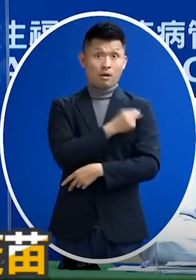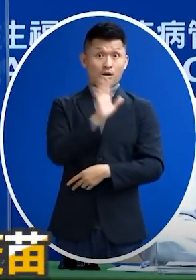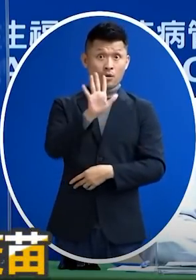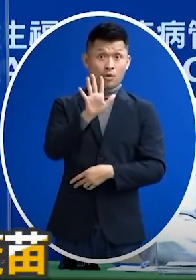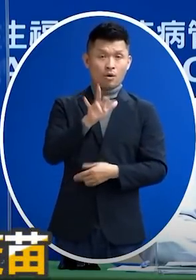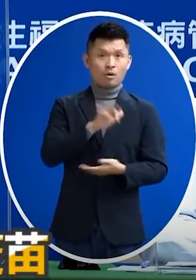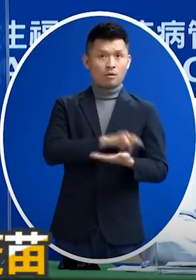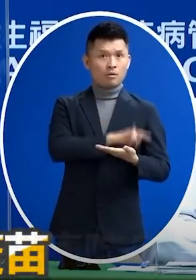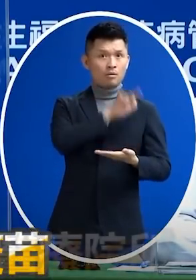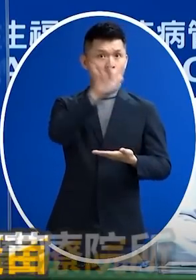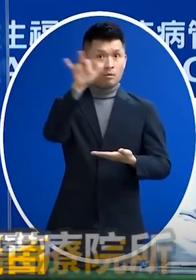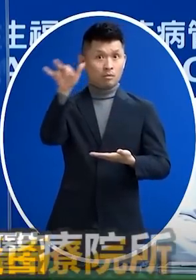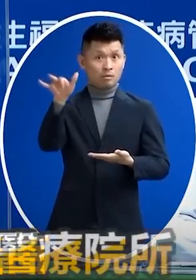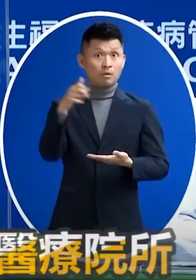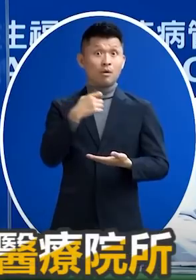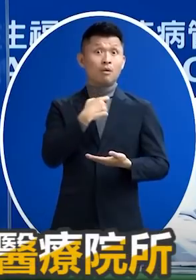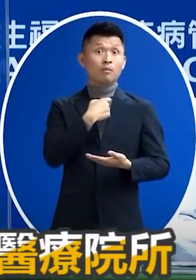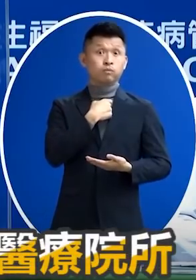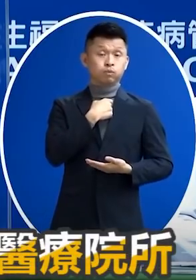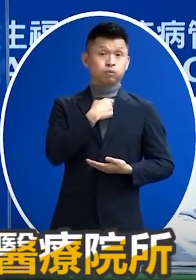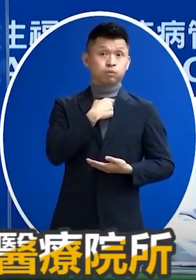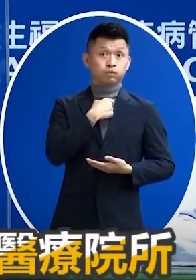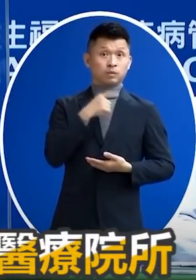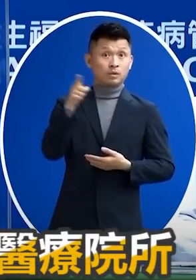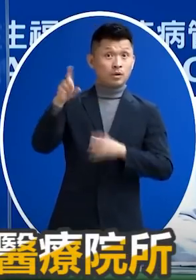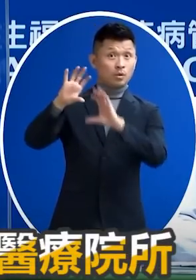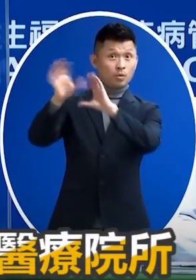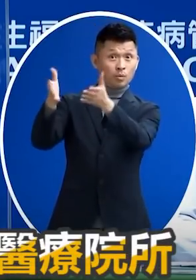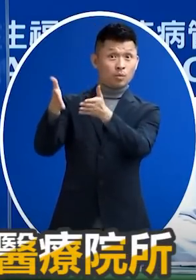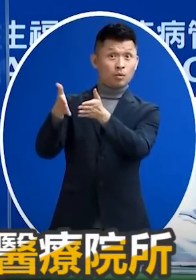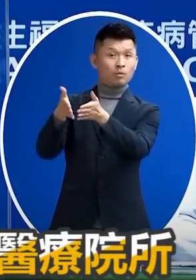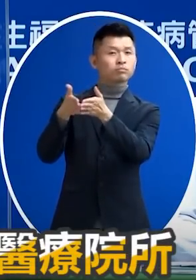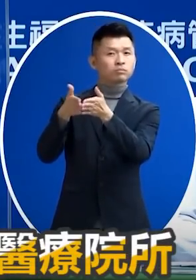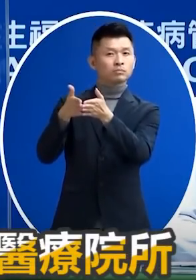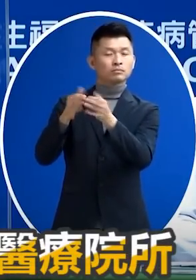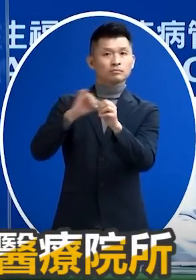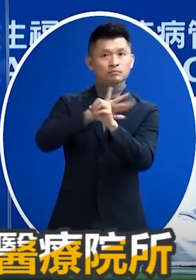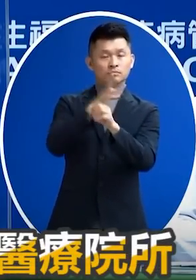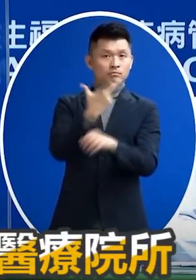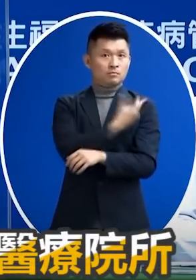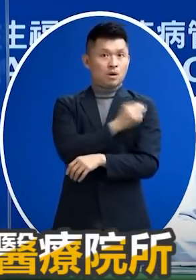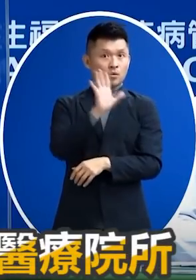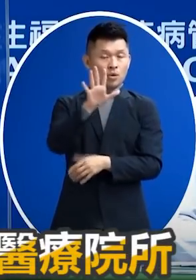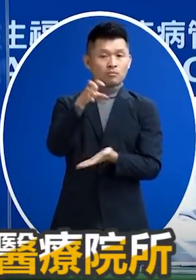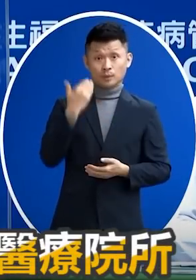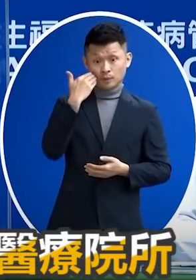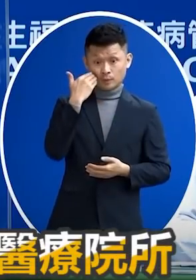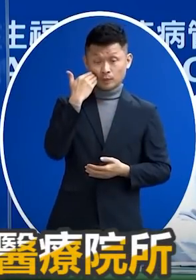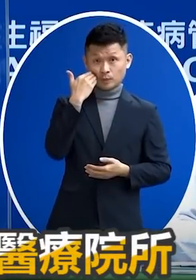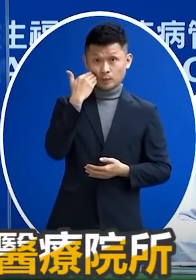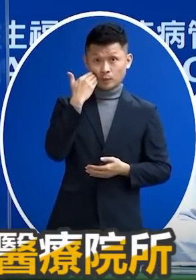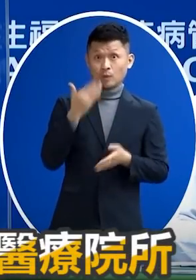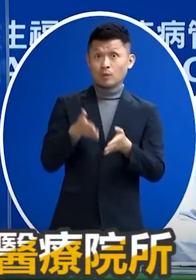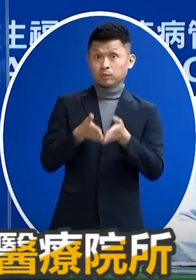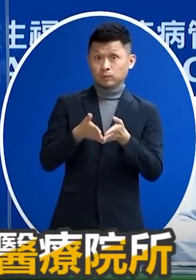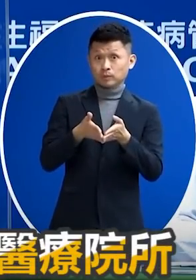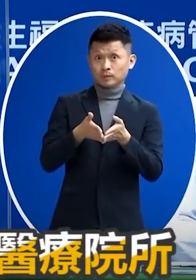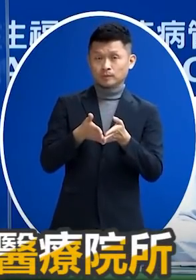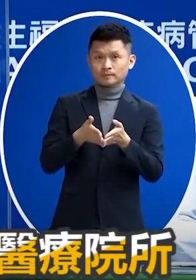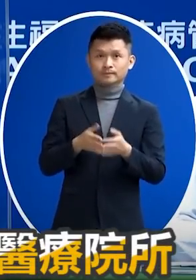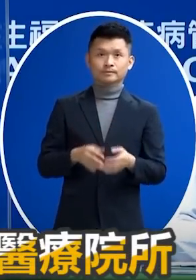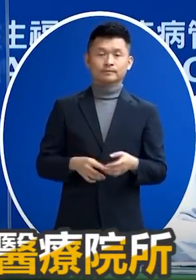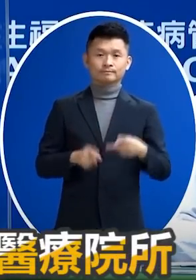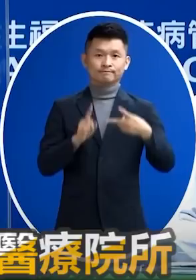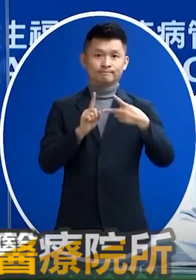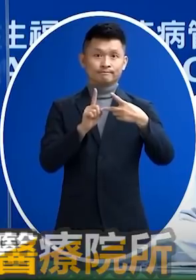出国需提交该国要求之 COVID-19 疫苗的接种证明，它只要跟最后一剂